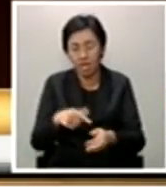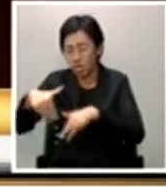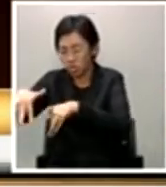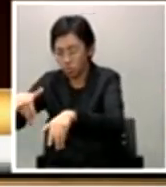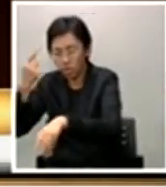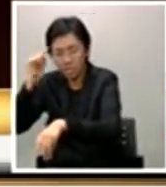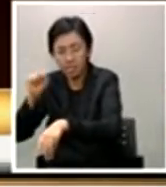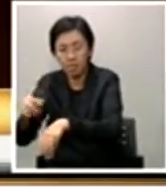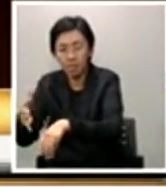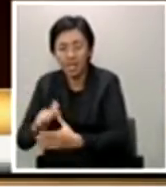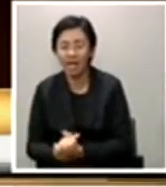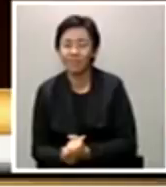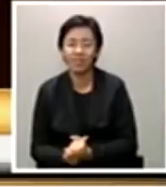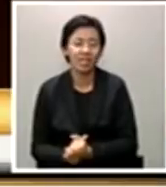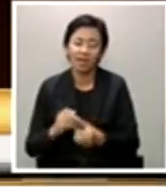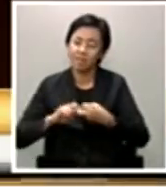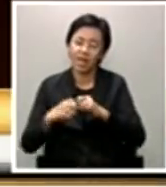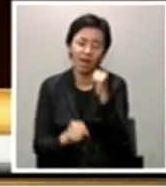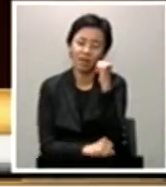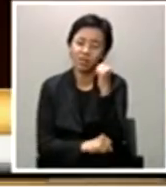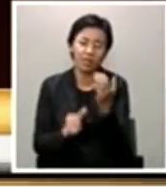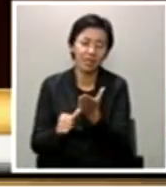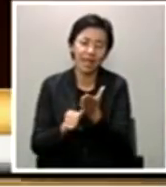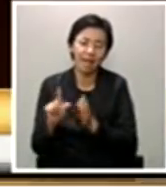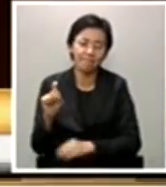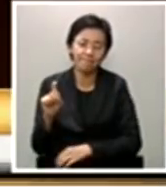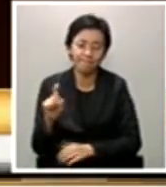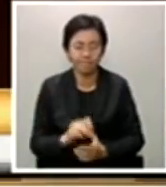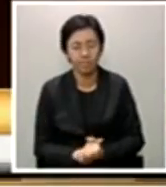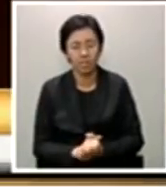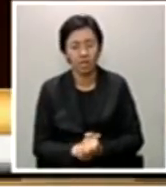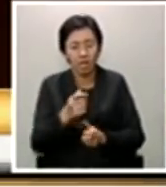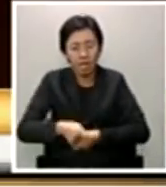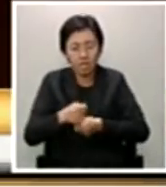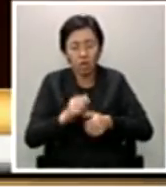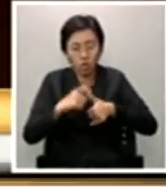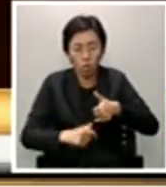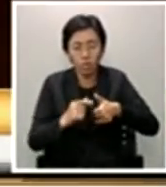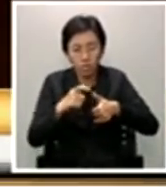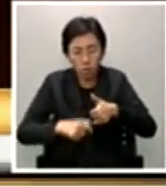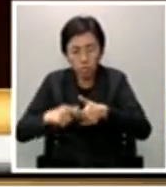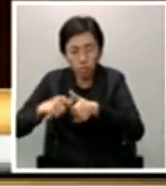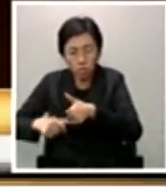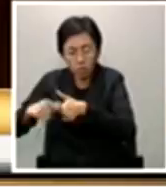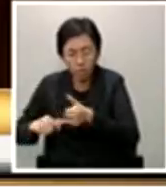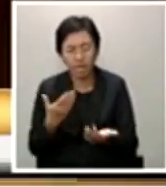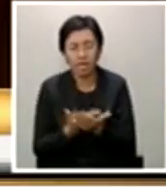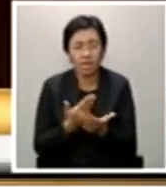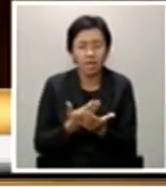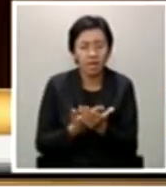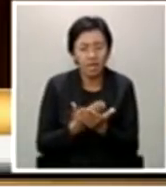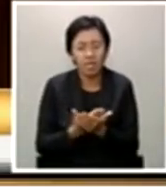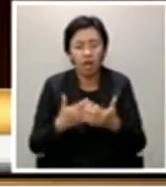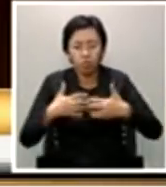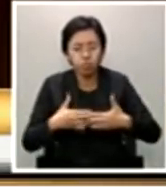นคุณไม่มีทางกระจายความยากจนได้เลยเพราะว่าเกษตรกรหนึ่งคนแต่ละคนเนี่ยเขาไม่มีความสามารถในการ